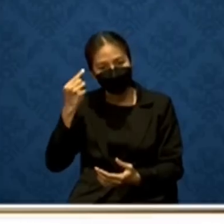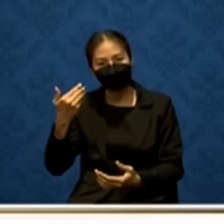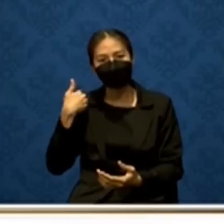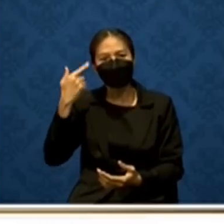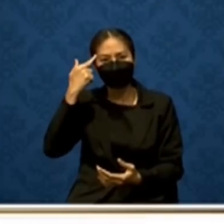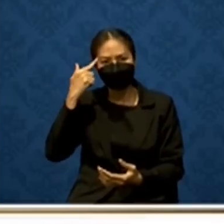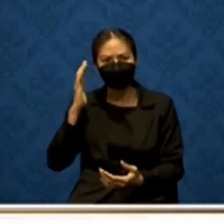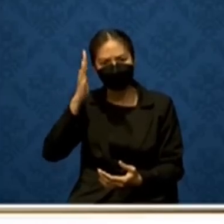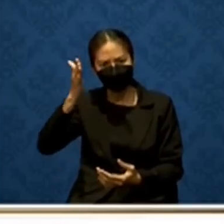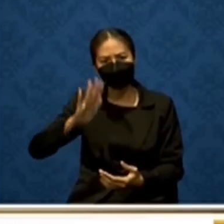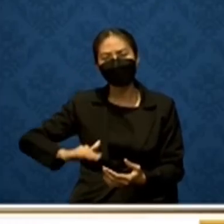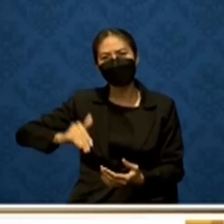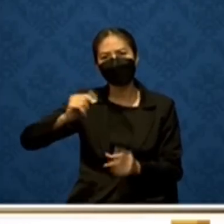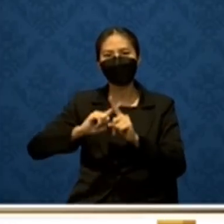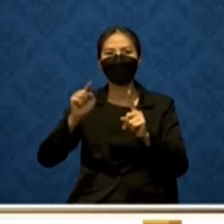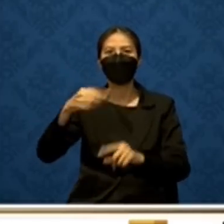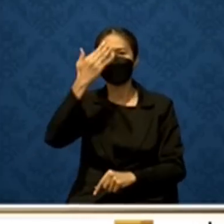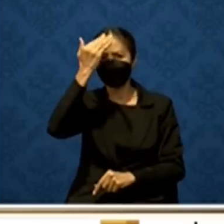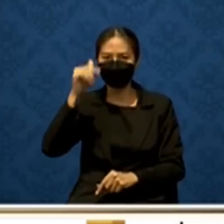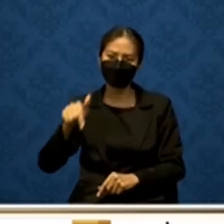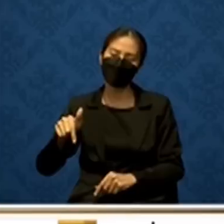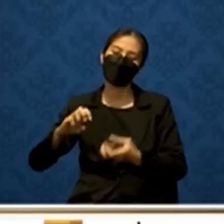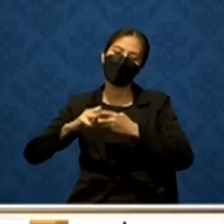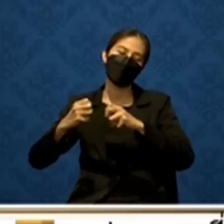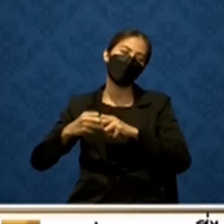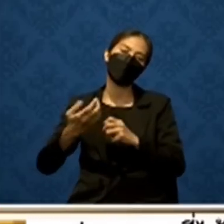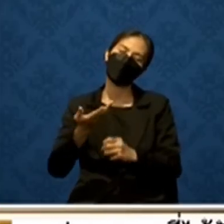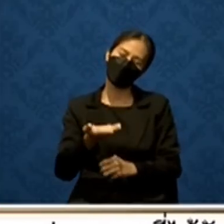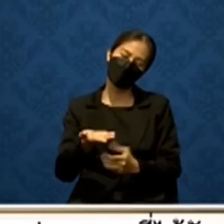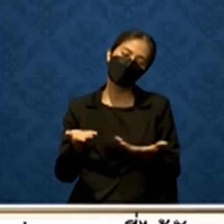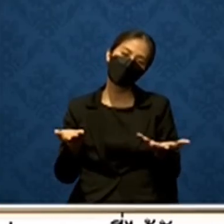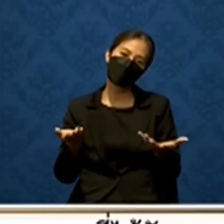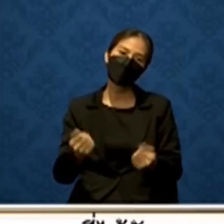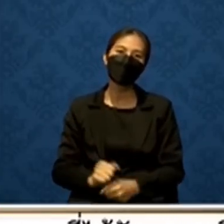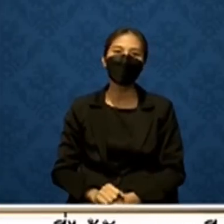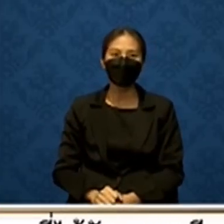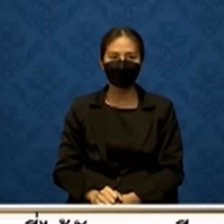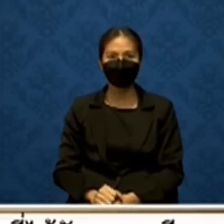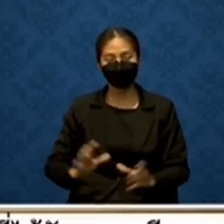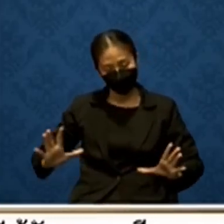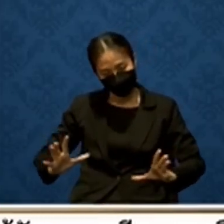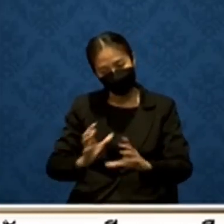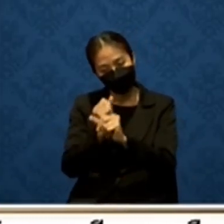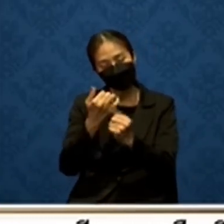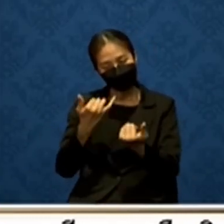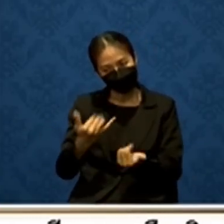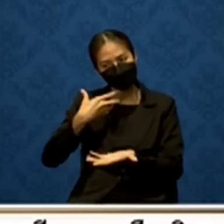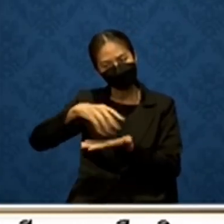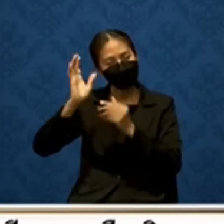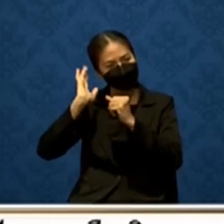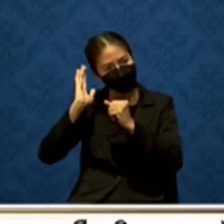จะกลมาได้ดั Idaho นี่จwnyกดต้ FeelsI dou